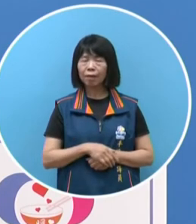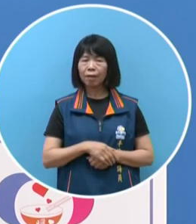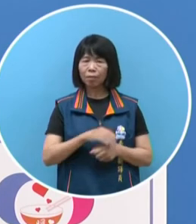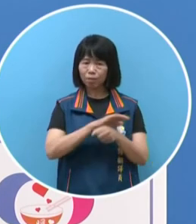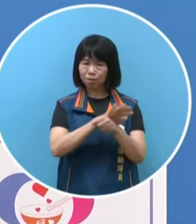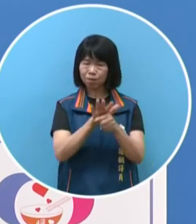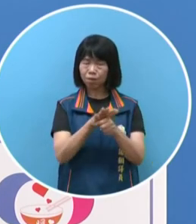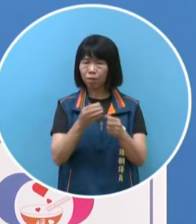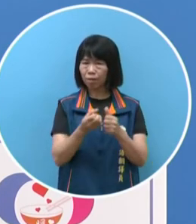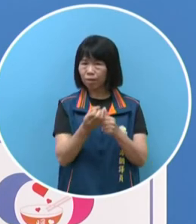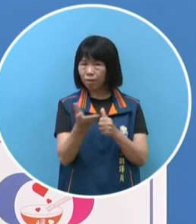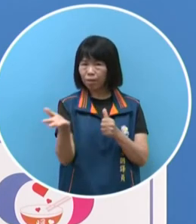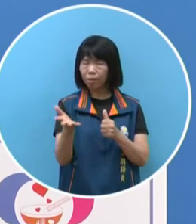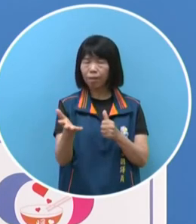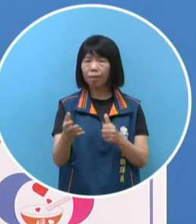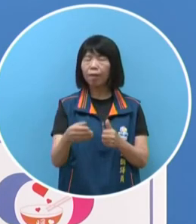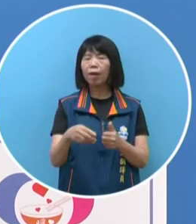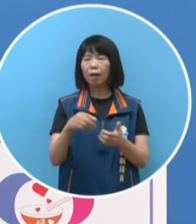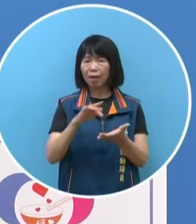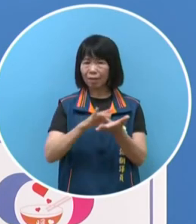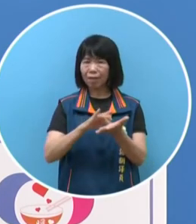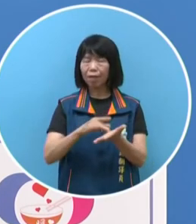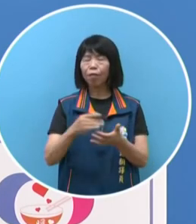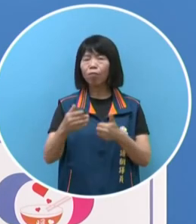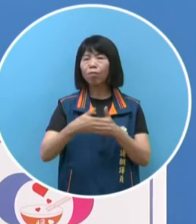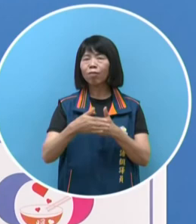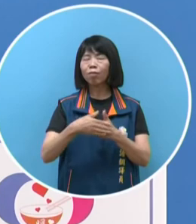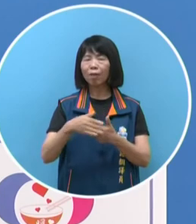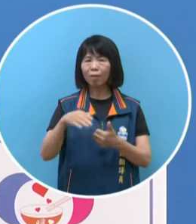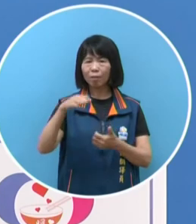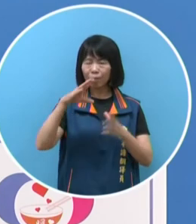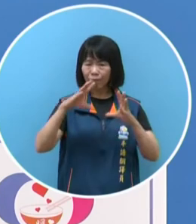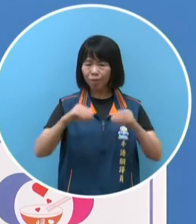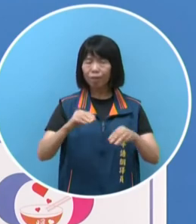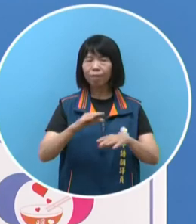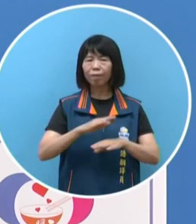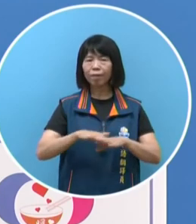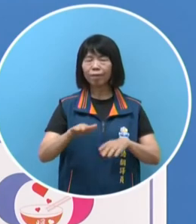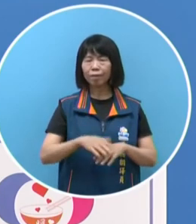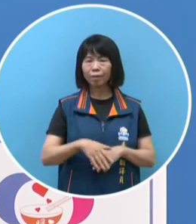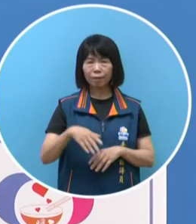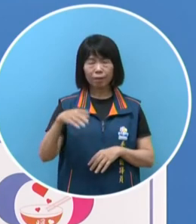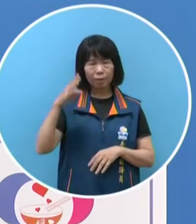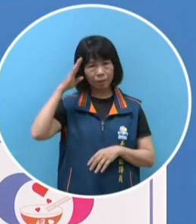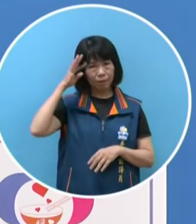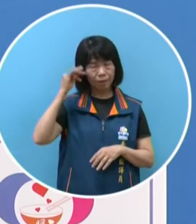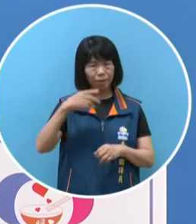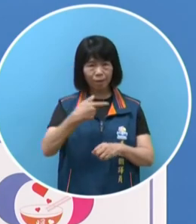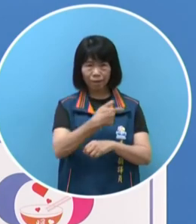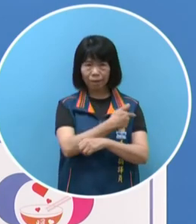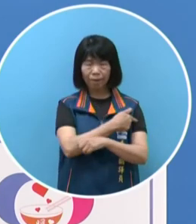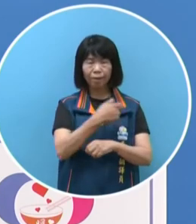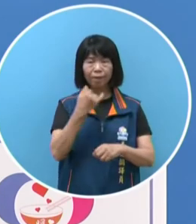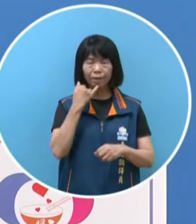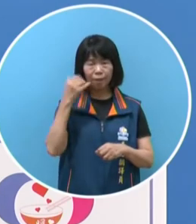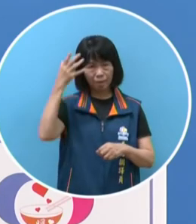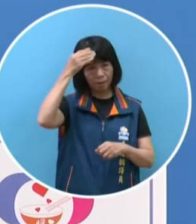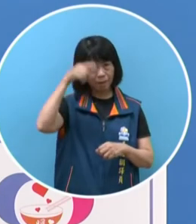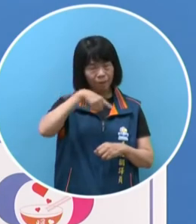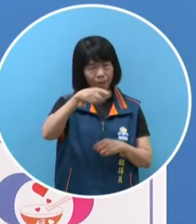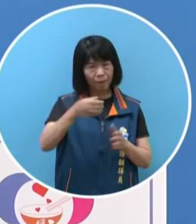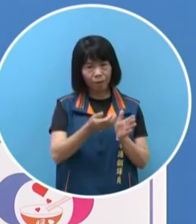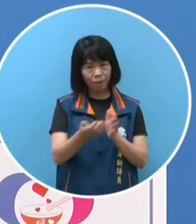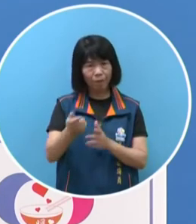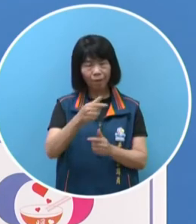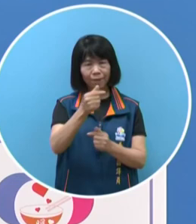解药。过几天就要打疫苗了，所以我想请各位乡亲长辈先做好准备。那